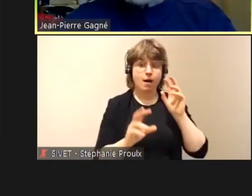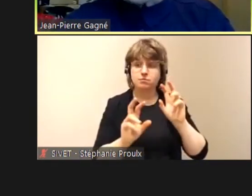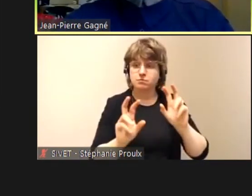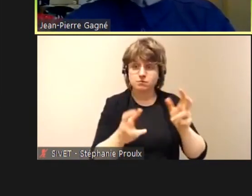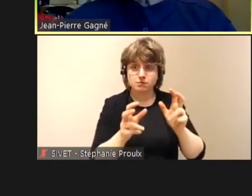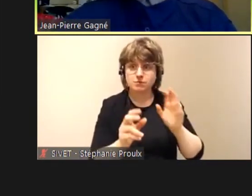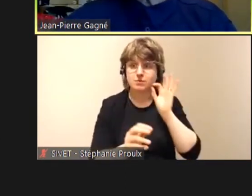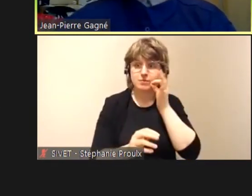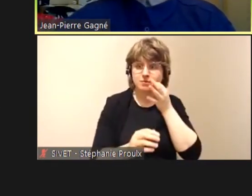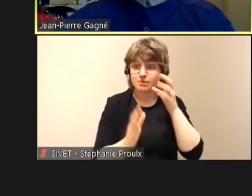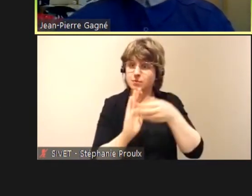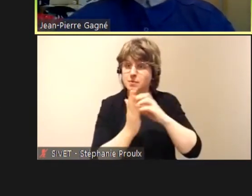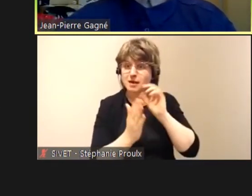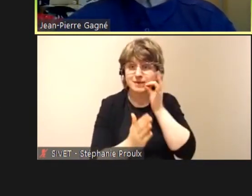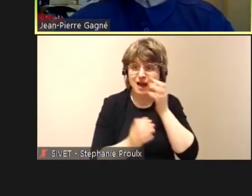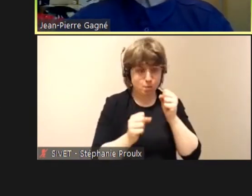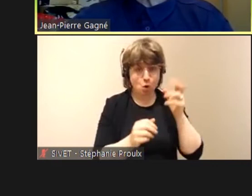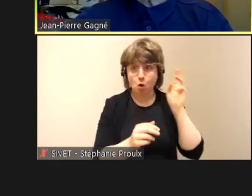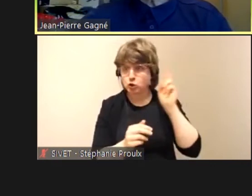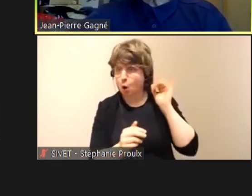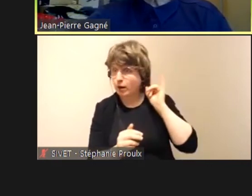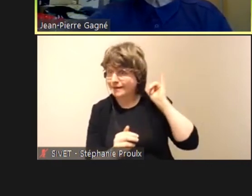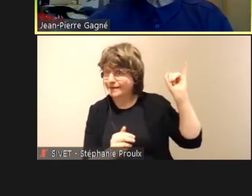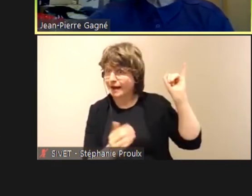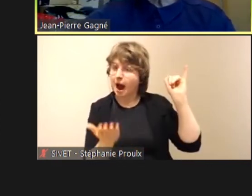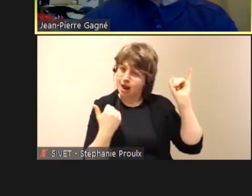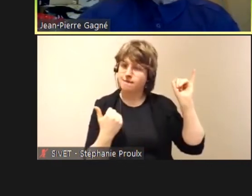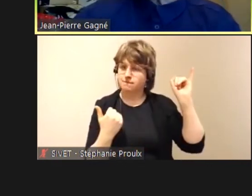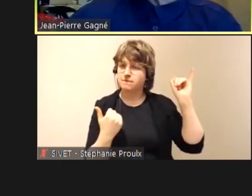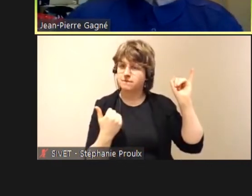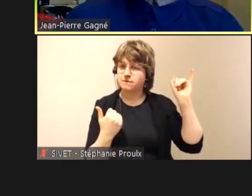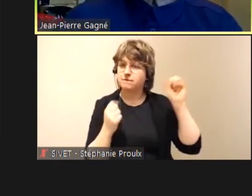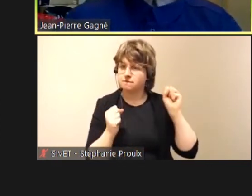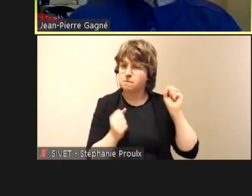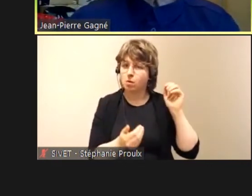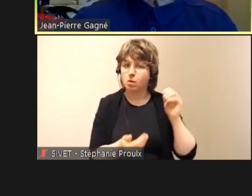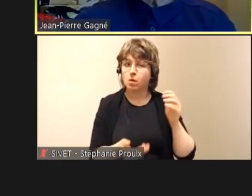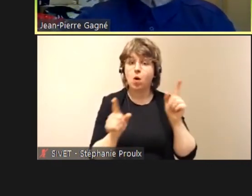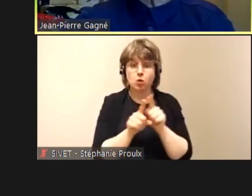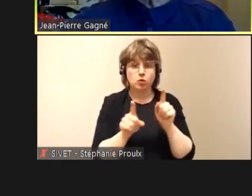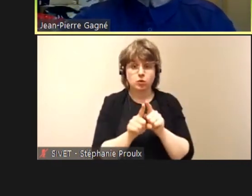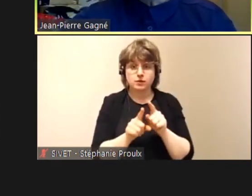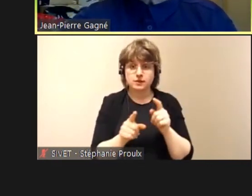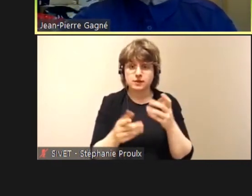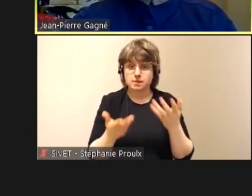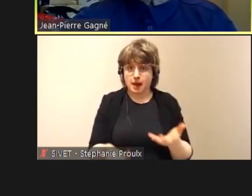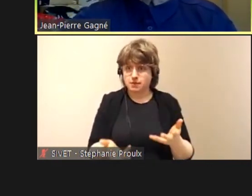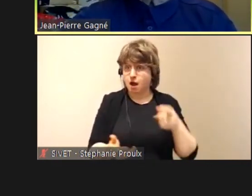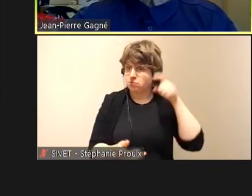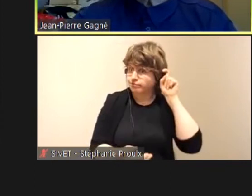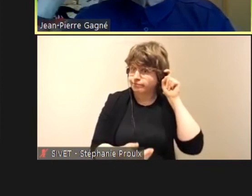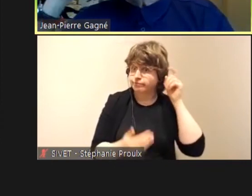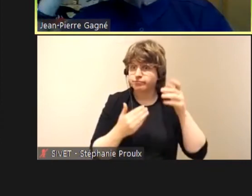auditives qui peuvent annuler jusqu'à un certain point le silement. Et presque aussi toutes les aides auditives maintenant